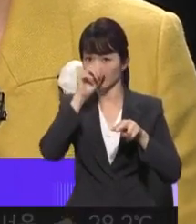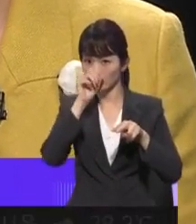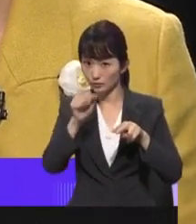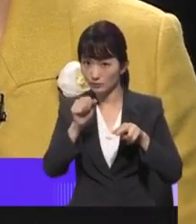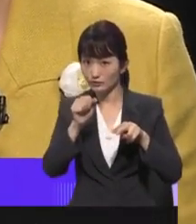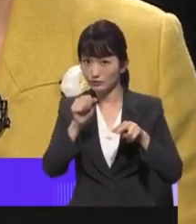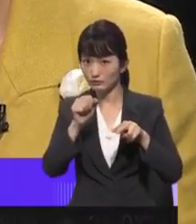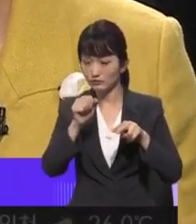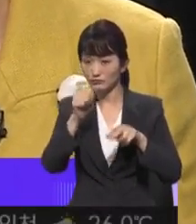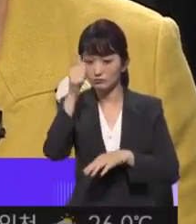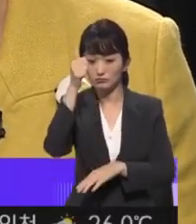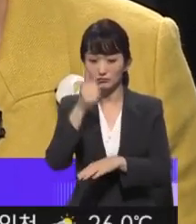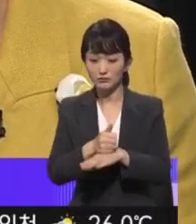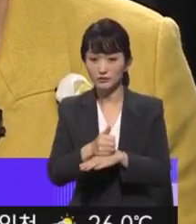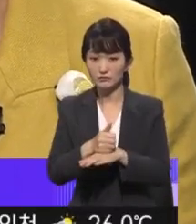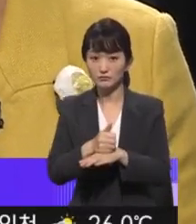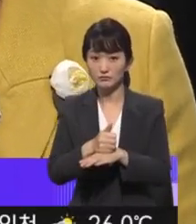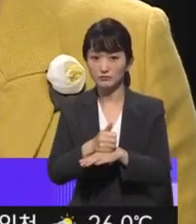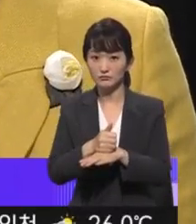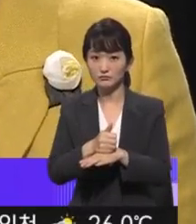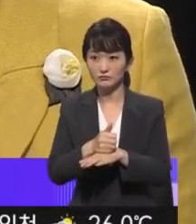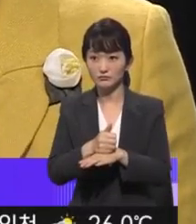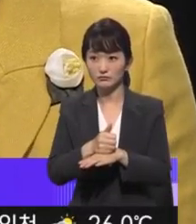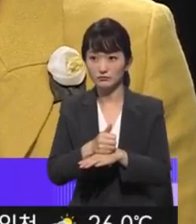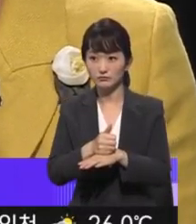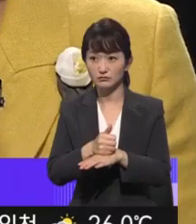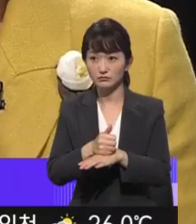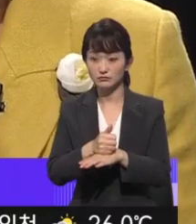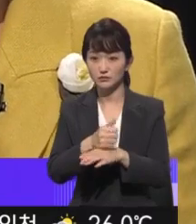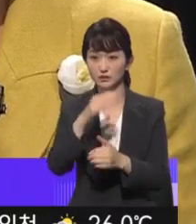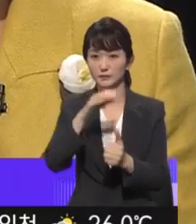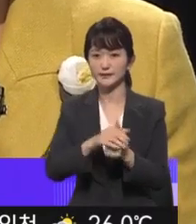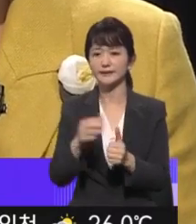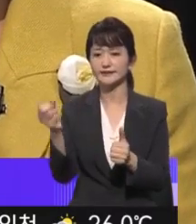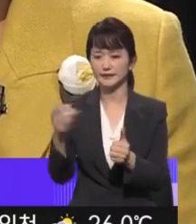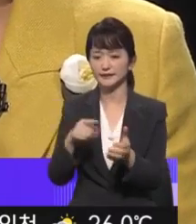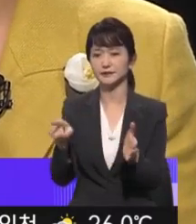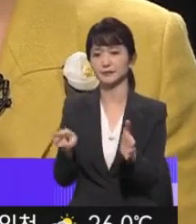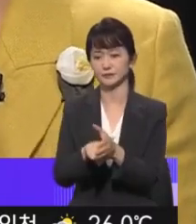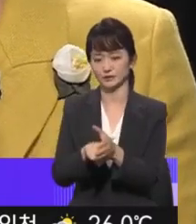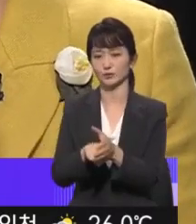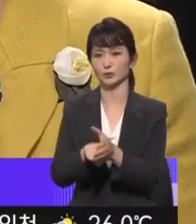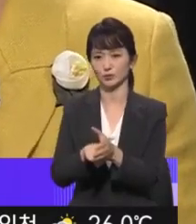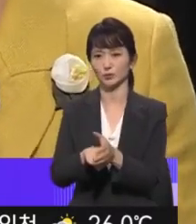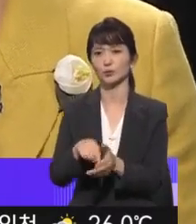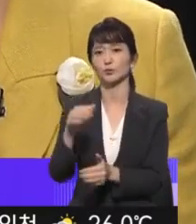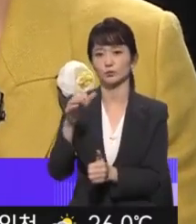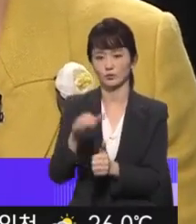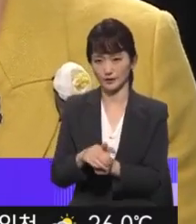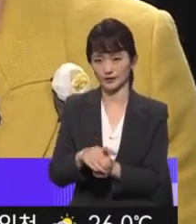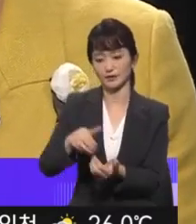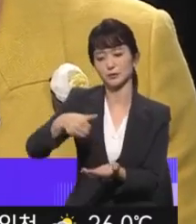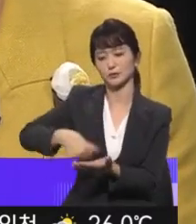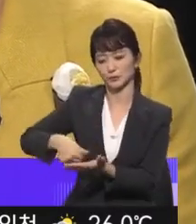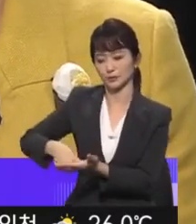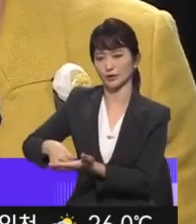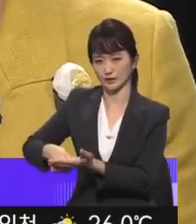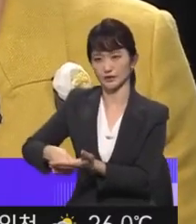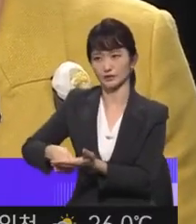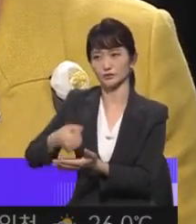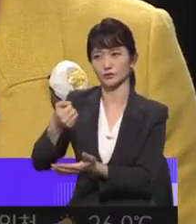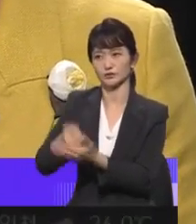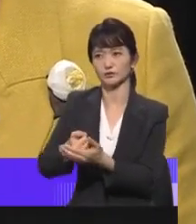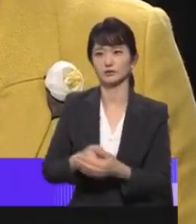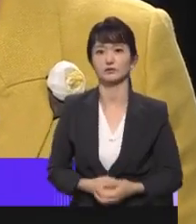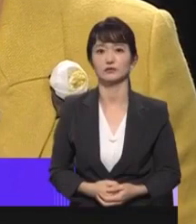있었는데도 끝까지 버텨 짜 나요 2분이 재신임 은 바 퀸스 그래서 이제 그건 나중에 이제 추후 총 해서 뭐 재신이 받은건데 또